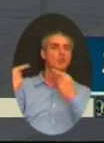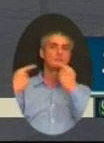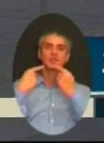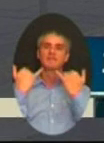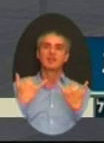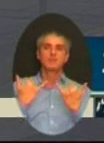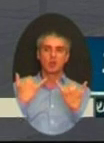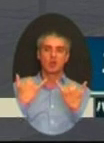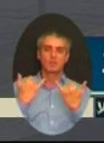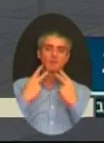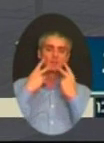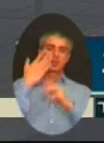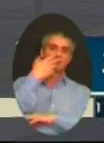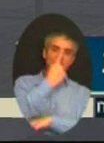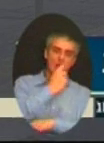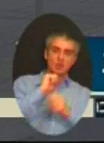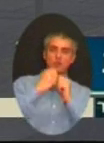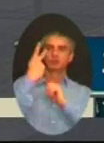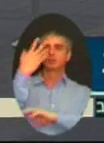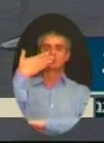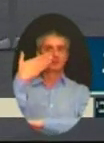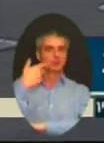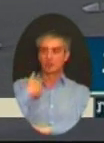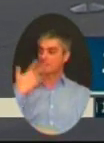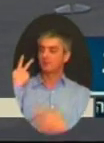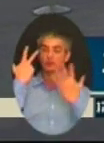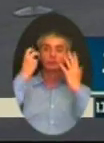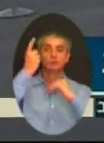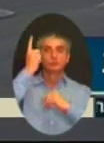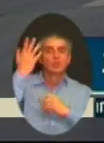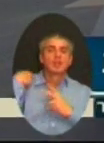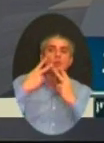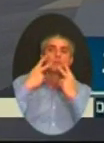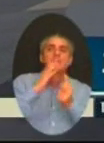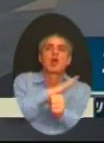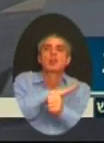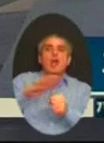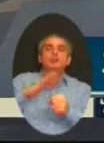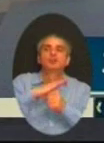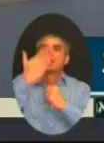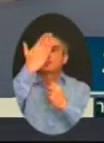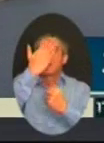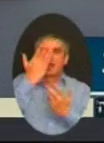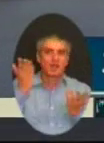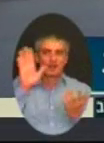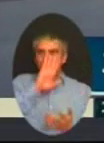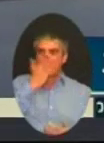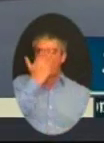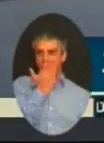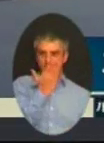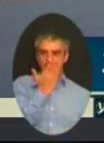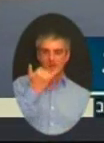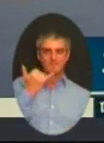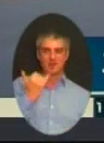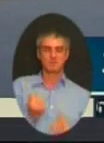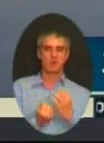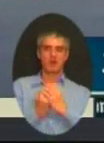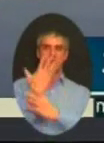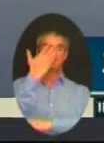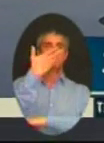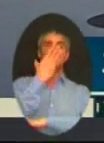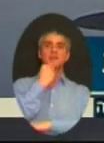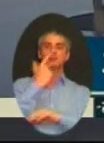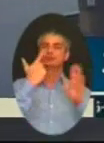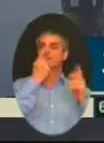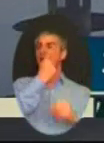היום פתרון מדינה אחת, פתרון שתי מדינות, אנחנו לפני 80 שנה היינו בפתרון סופי. ופה קם מדינה יהודית,